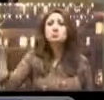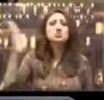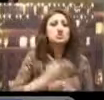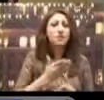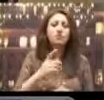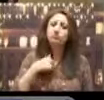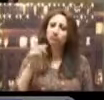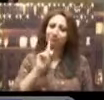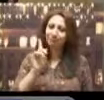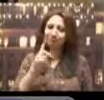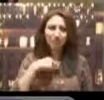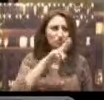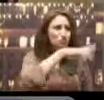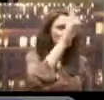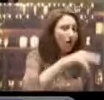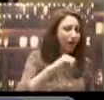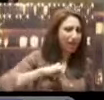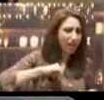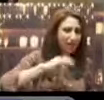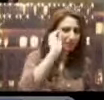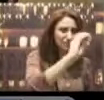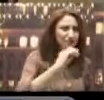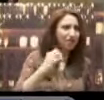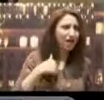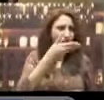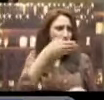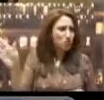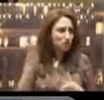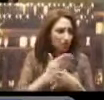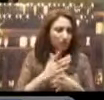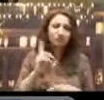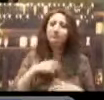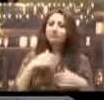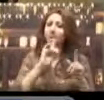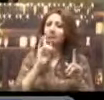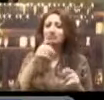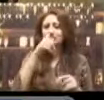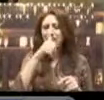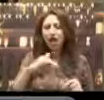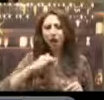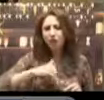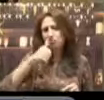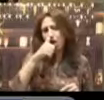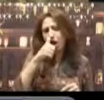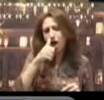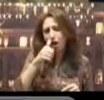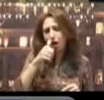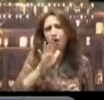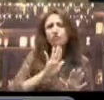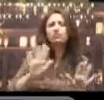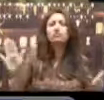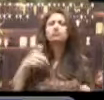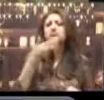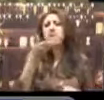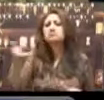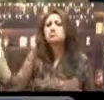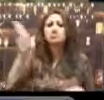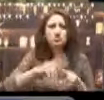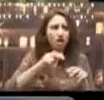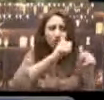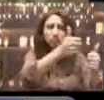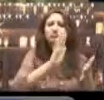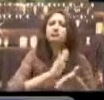بقى طبعا كان عندي الفرصه بحيث ان النادي الاهلي لا لا لا خالص. فكرت تلعب في النادي تاني؟ لا لا خالص خالص. لا انا كمان برضو